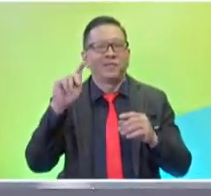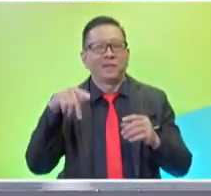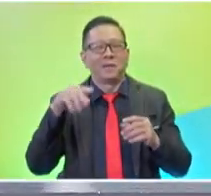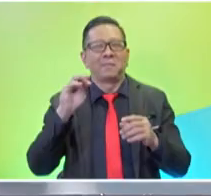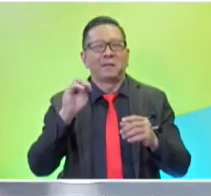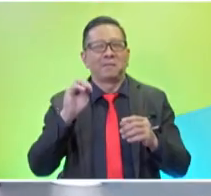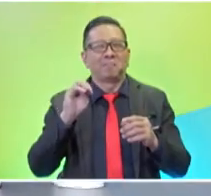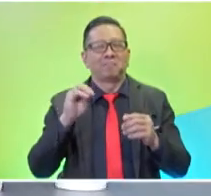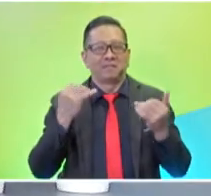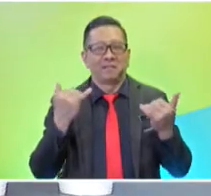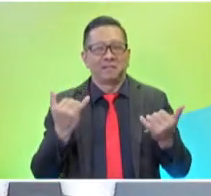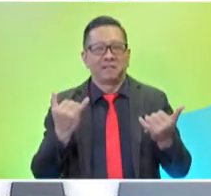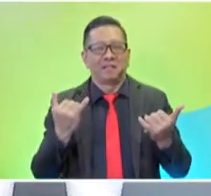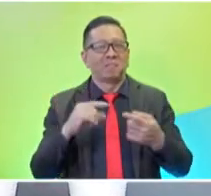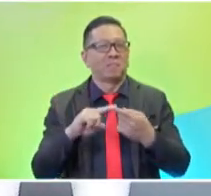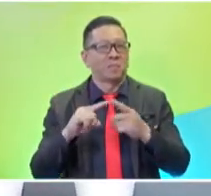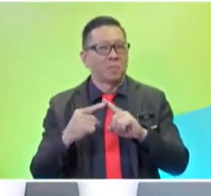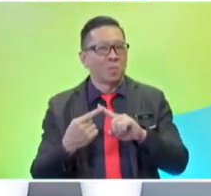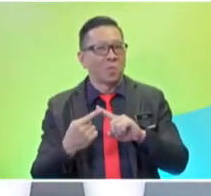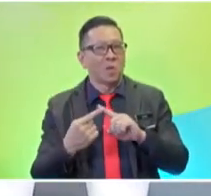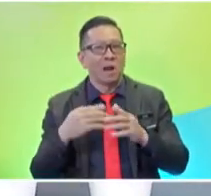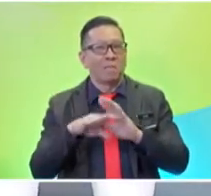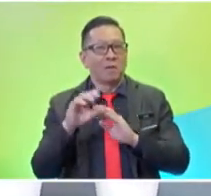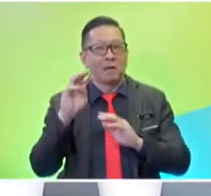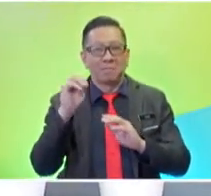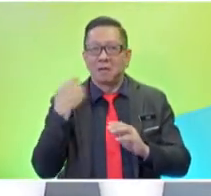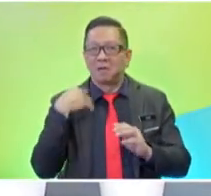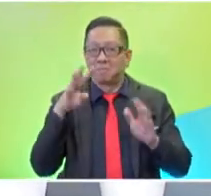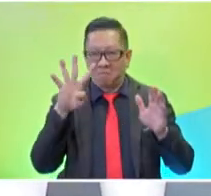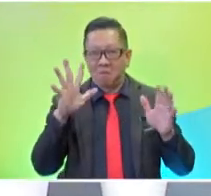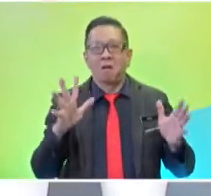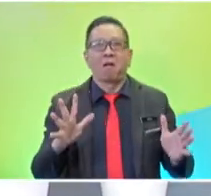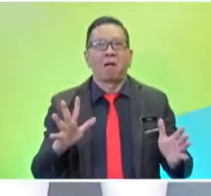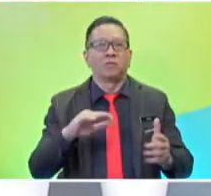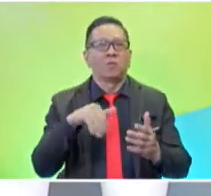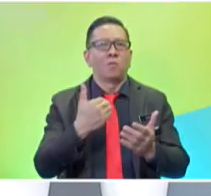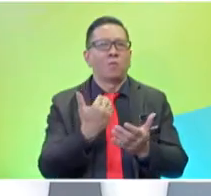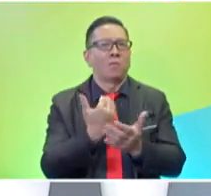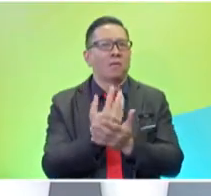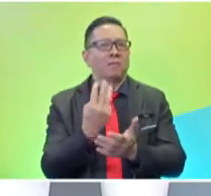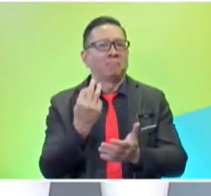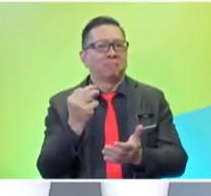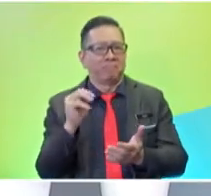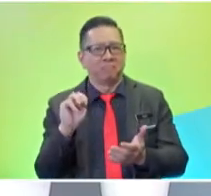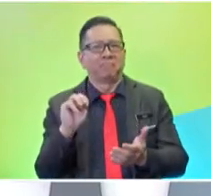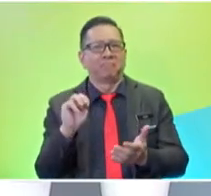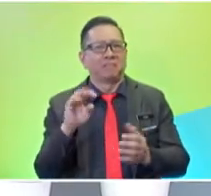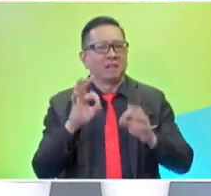saya dengan kawan-kawan baru saya di dalam tali ada 4 orang kesemuanya mereka kalau